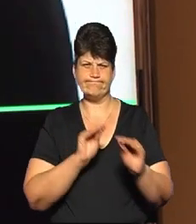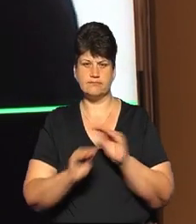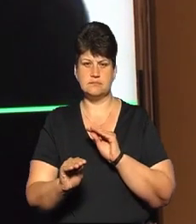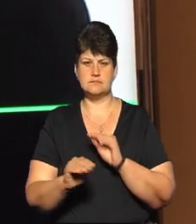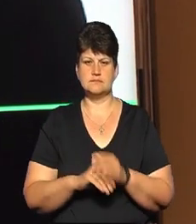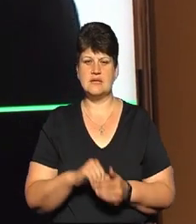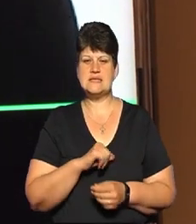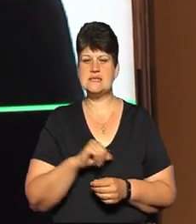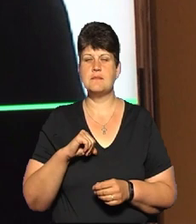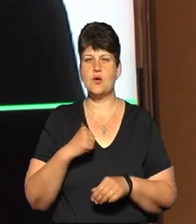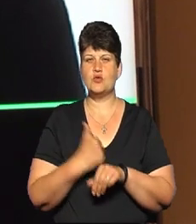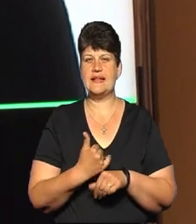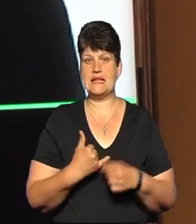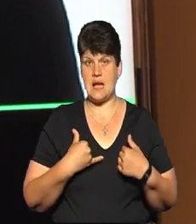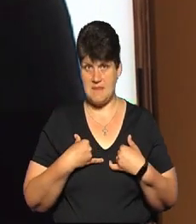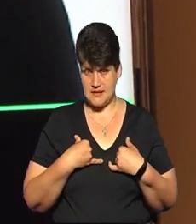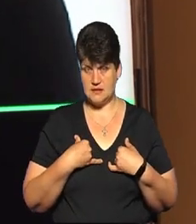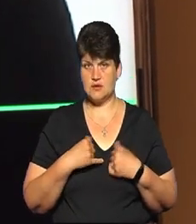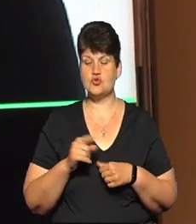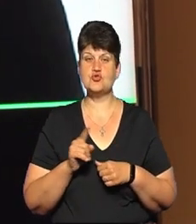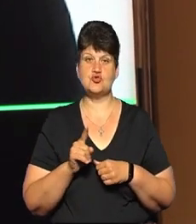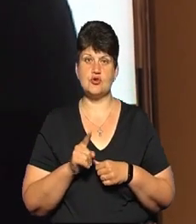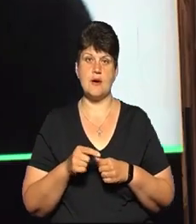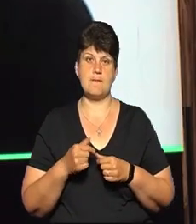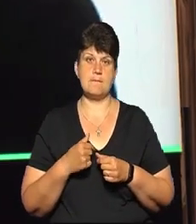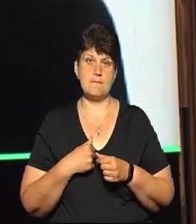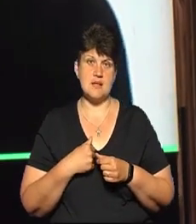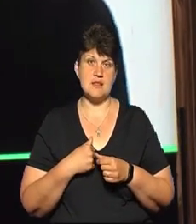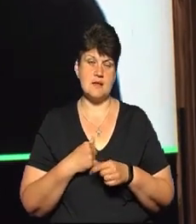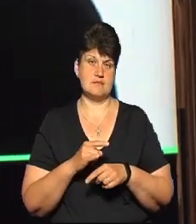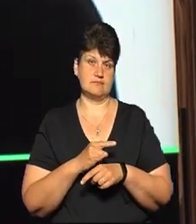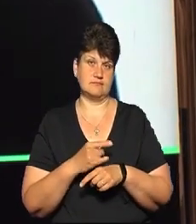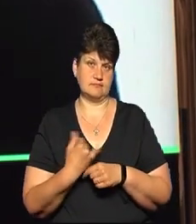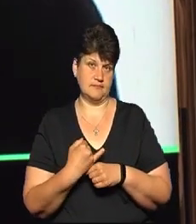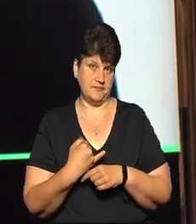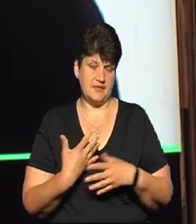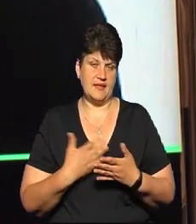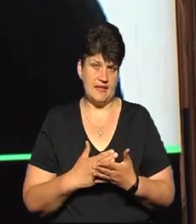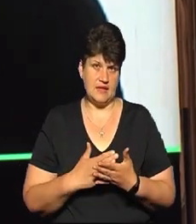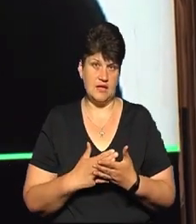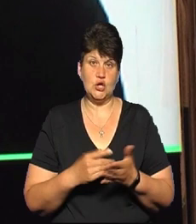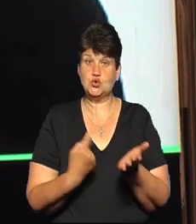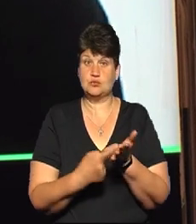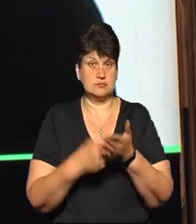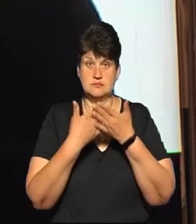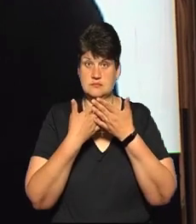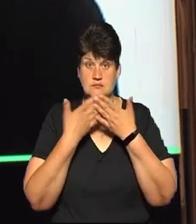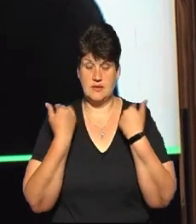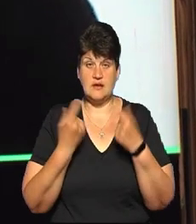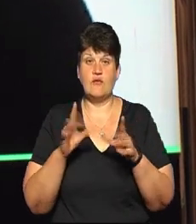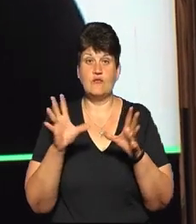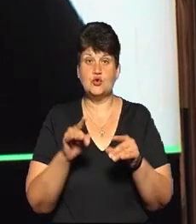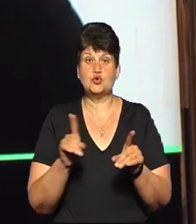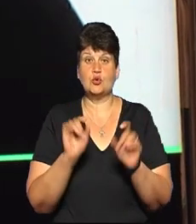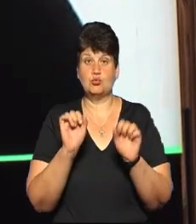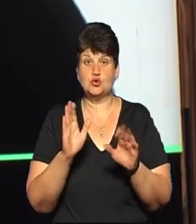головне для мене це те, що в мене чиста совість. Жодних доказів як не було, так і не буде. Все, що може бути, це може бути сфабриковано.